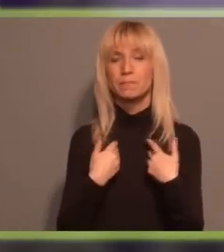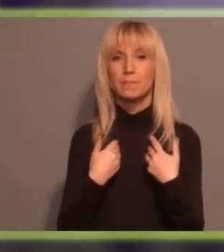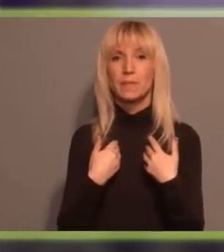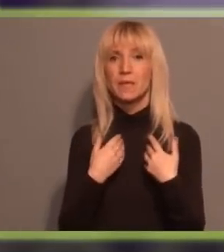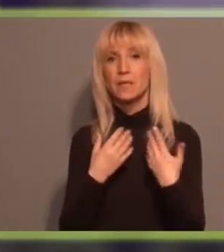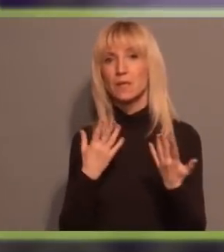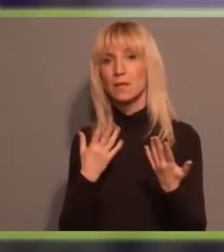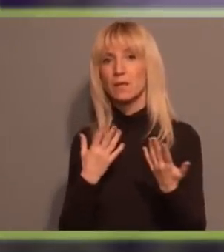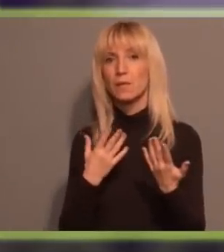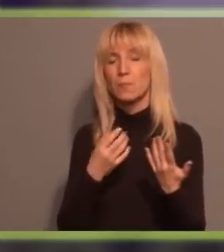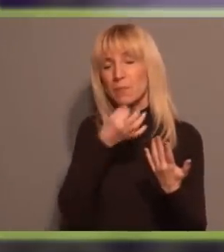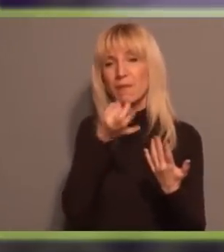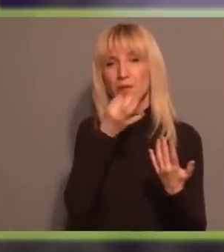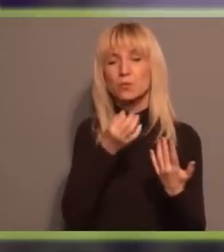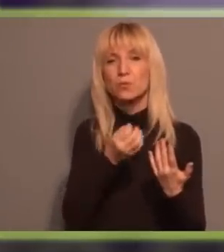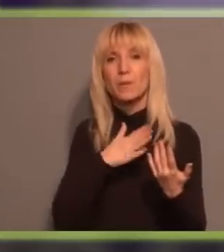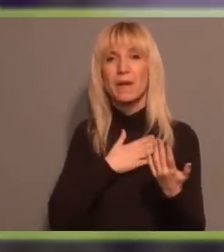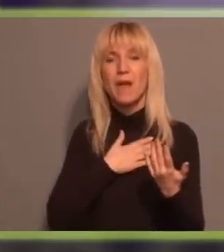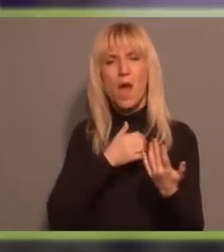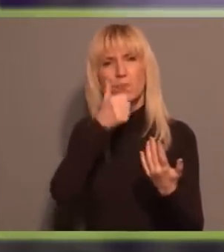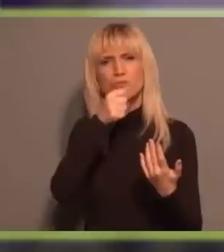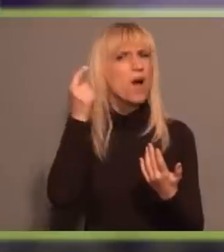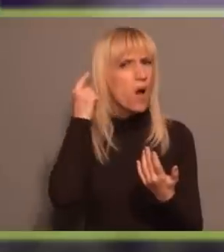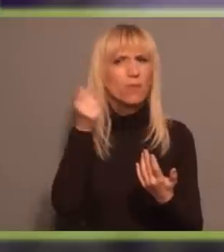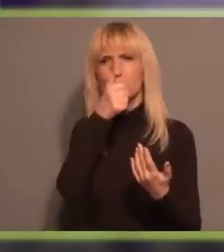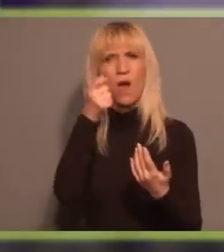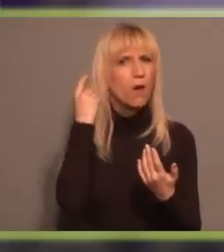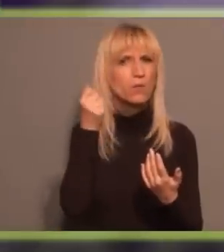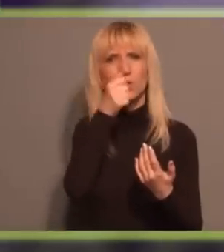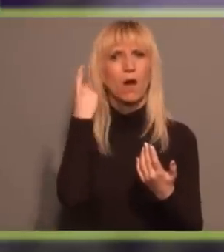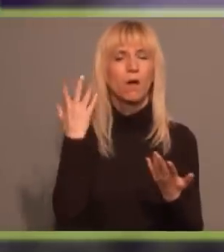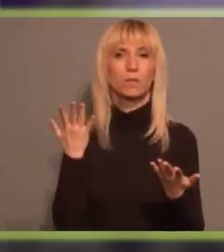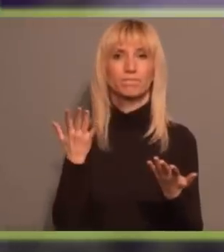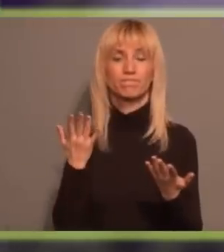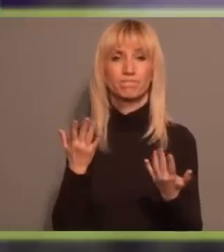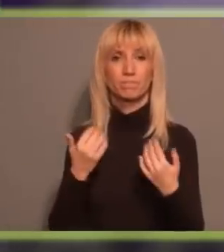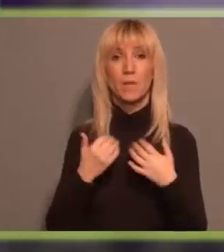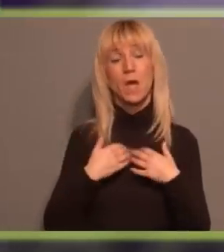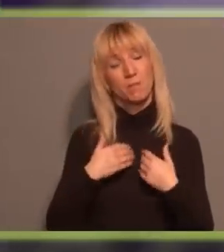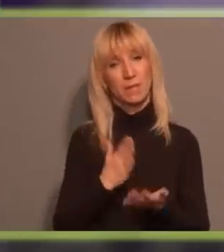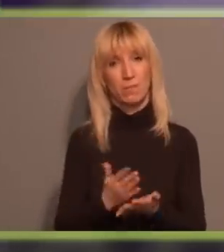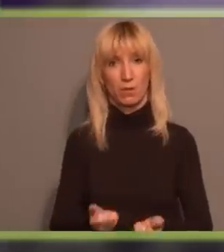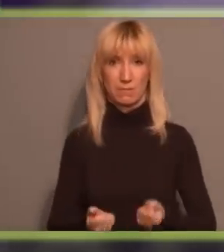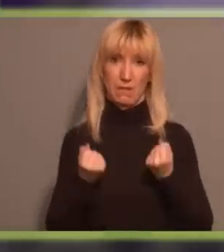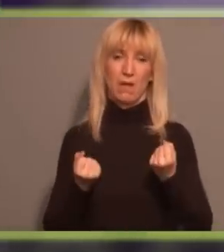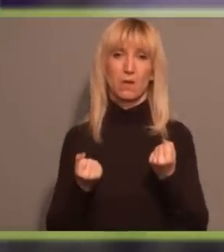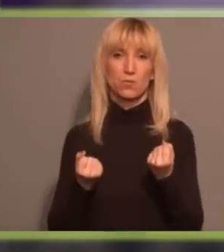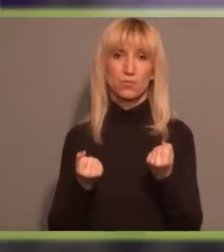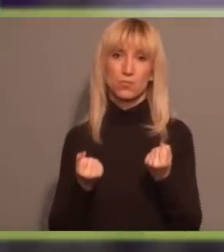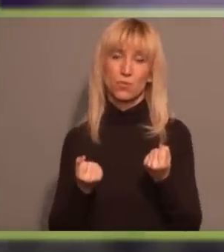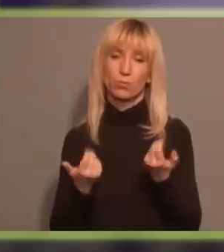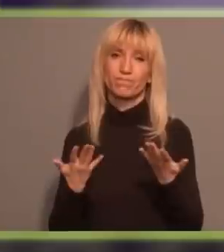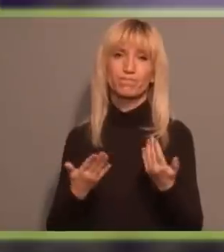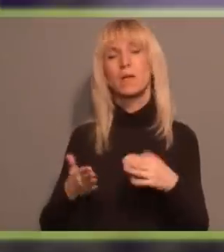jer kad se vidiš šta imam, uvijek se pitali šta je ovo. A meni bilo teško, ja